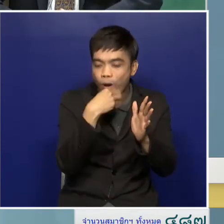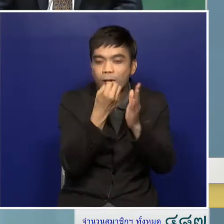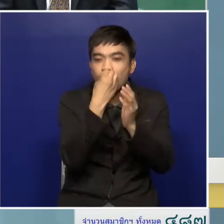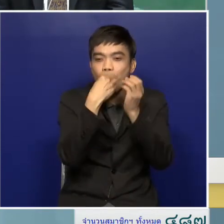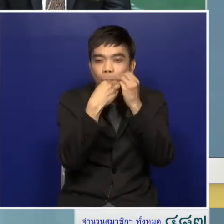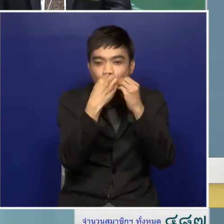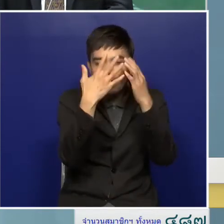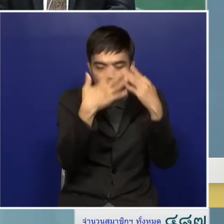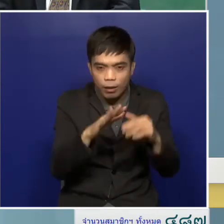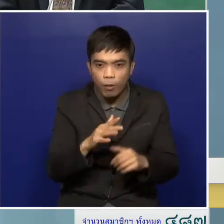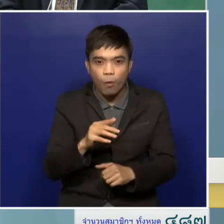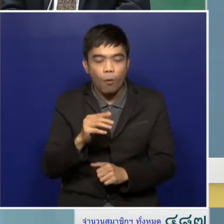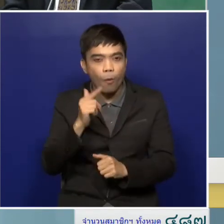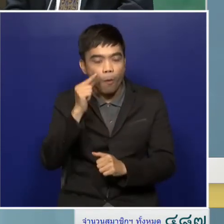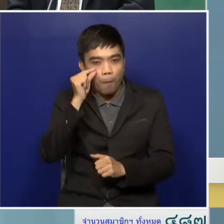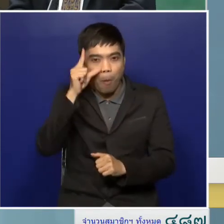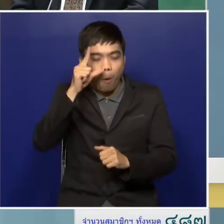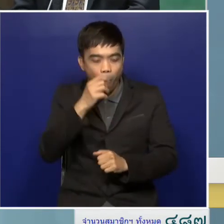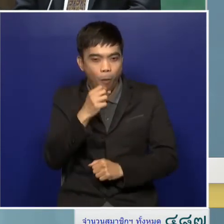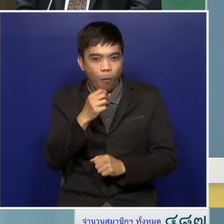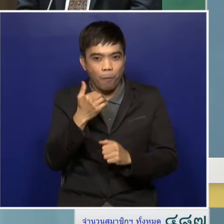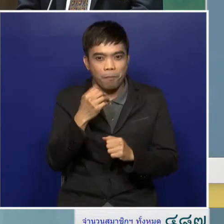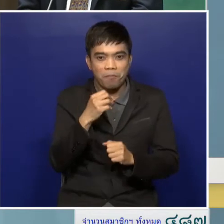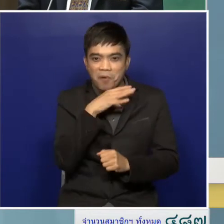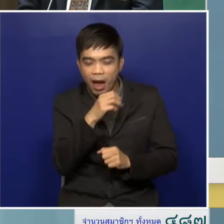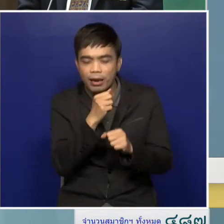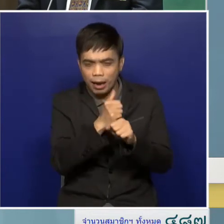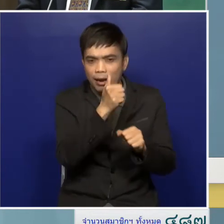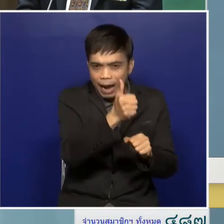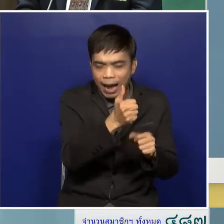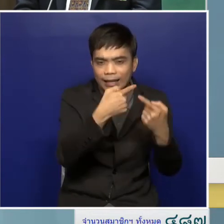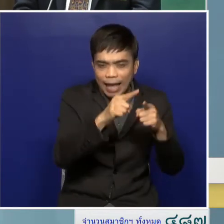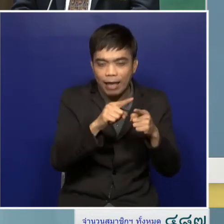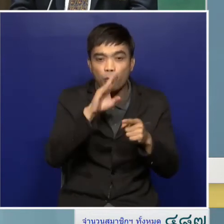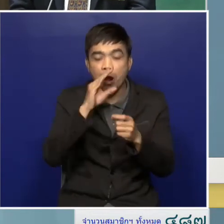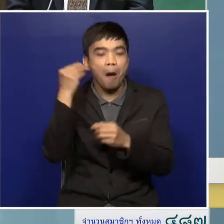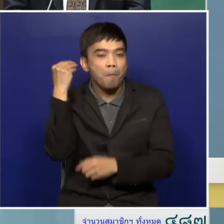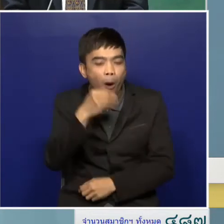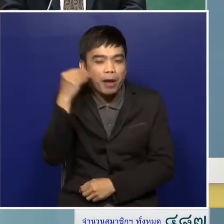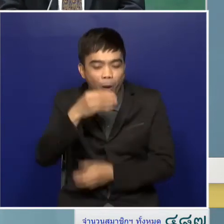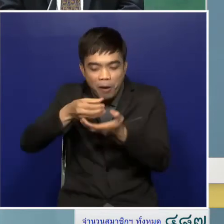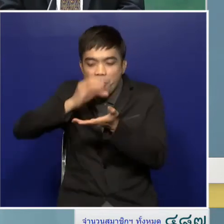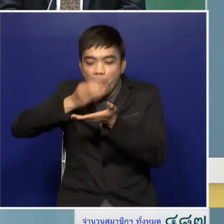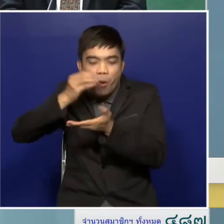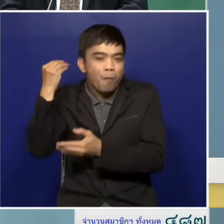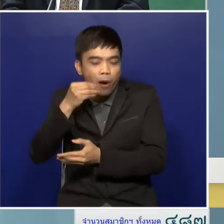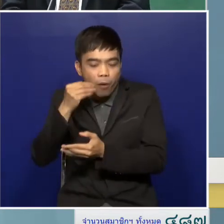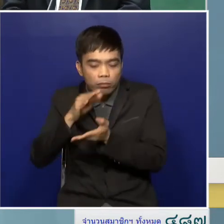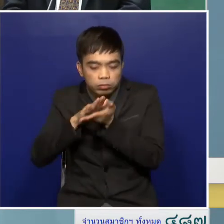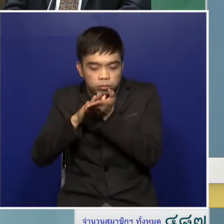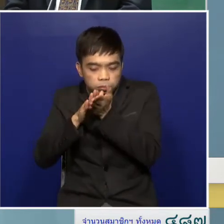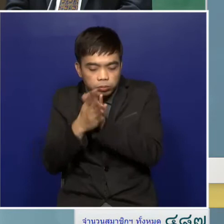ทำให้คนเราเกิดความแต่ขี้เกียจขึ้นมาอันนี้อยากฝากท่านรองมนตรีว่าการผสมอยู่ 3วาดประเด็น